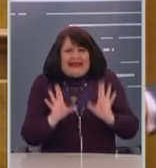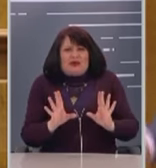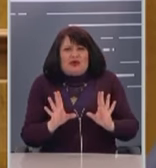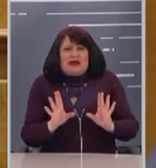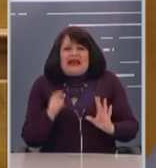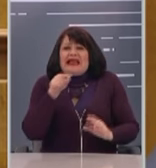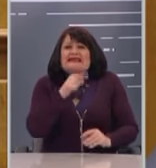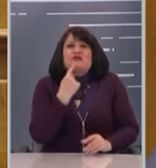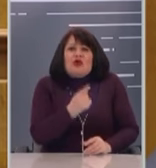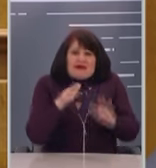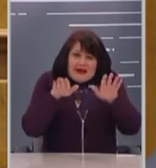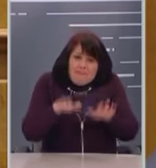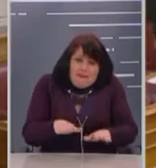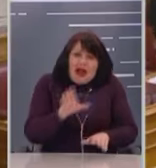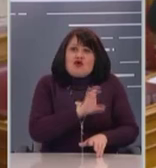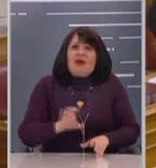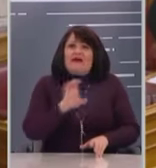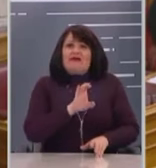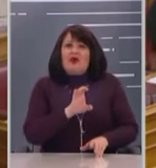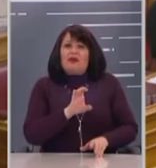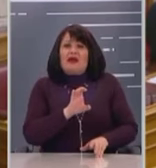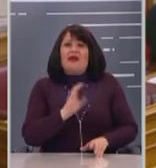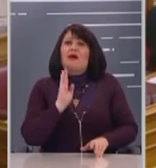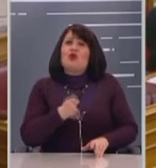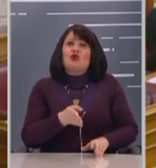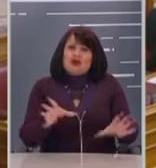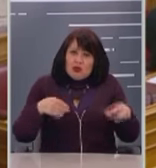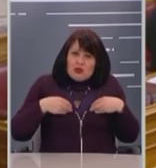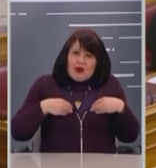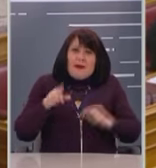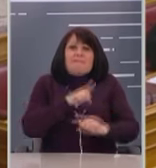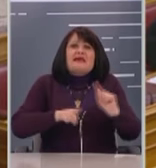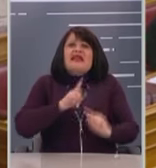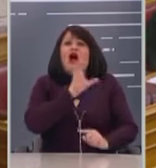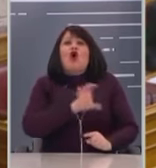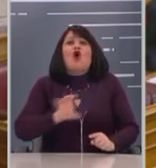πείτε μου, ποια χώρα ευρωπαϊκή θα μπορούσε αυτό να το αντέξει?